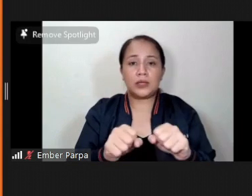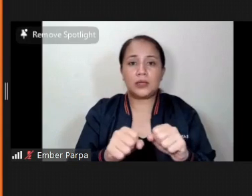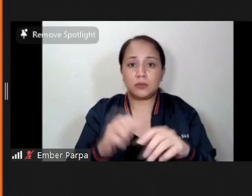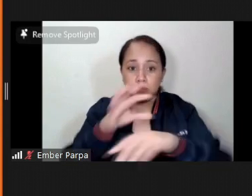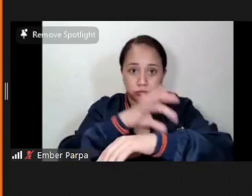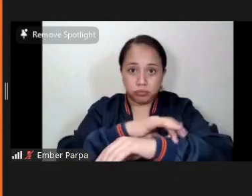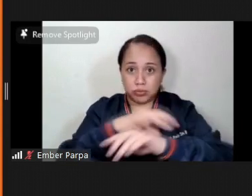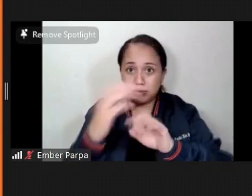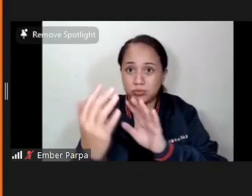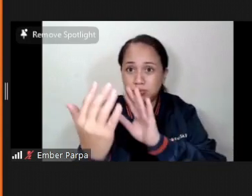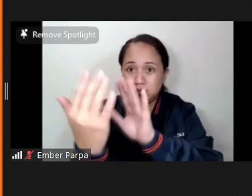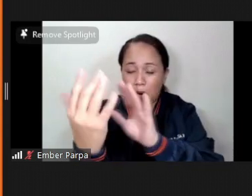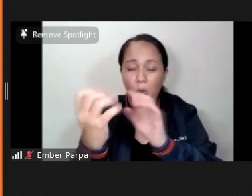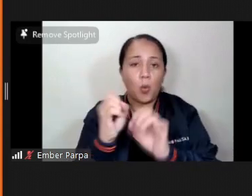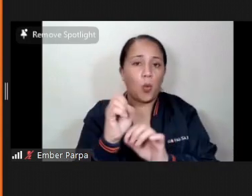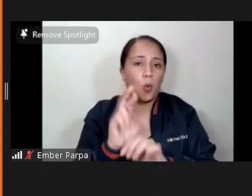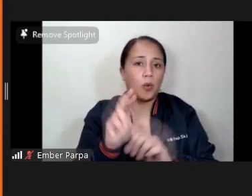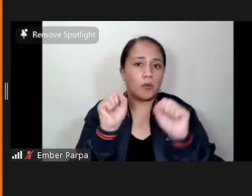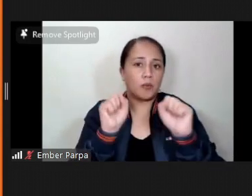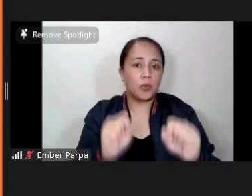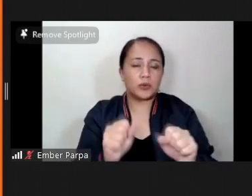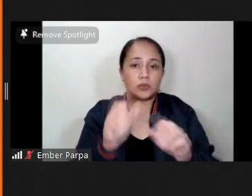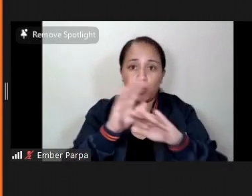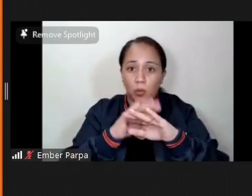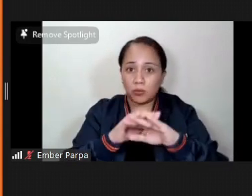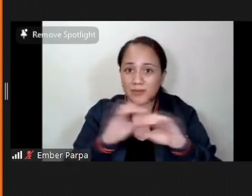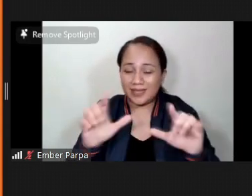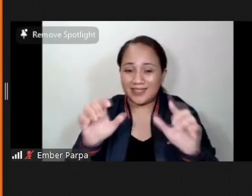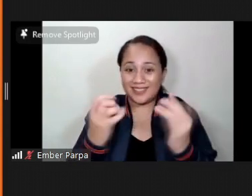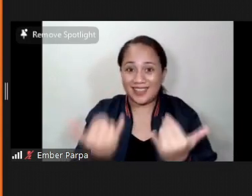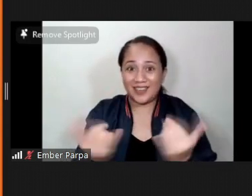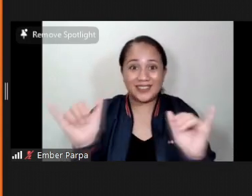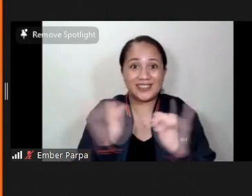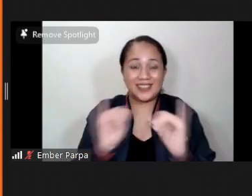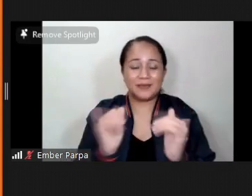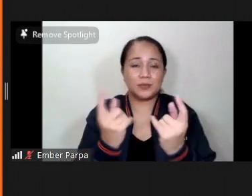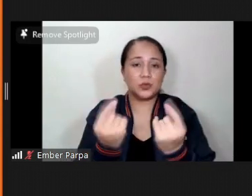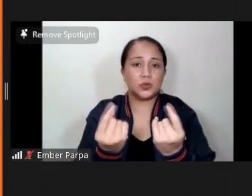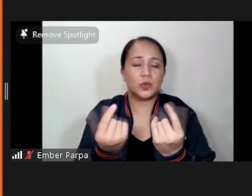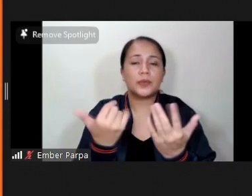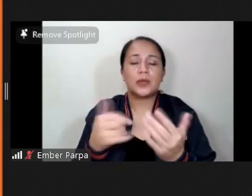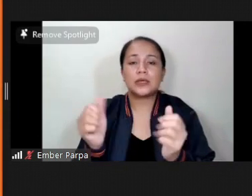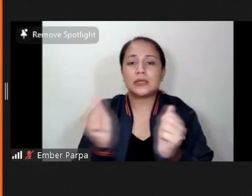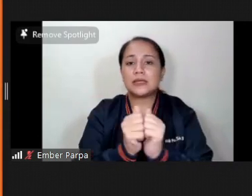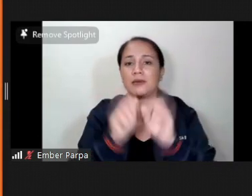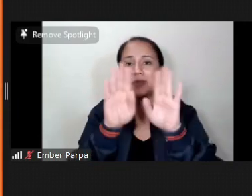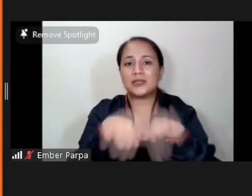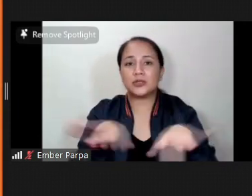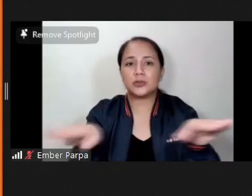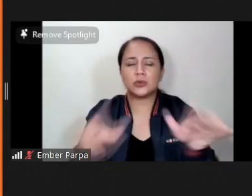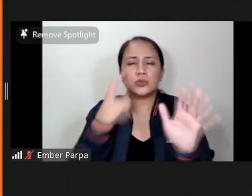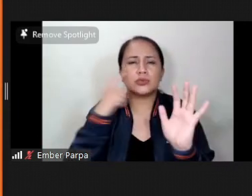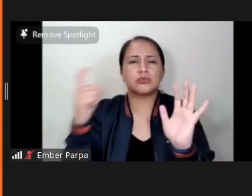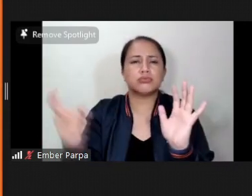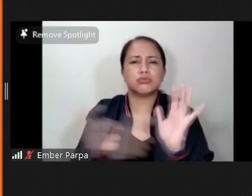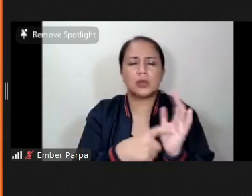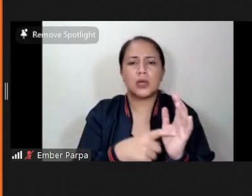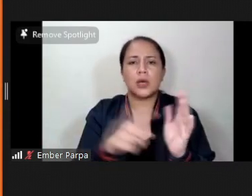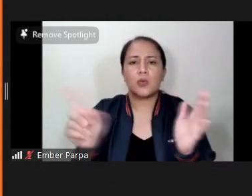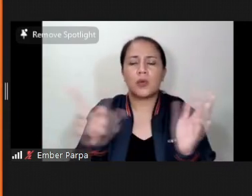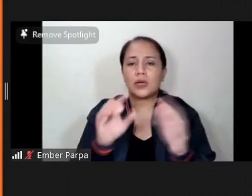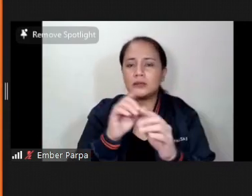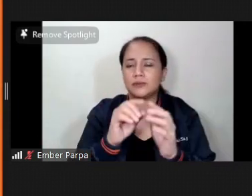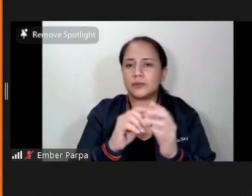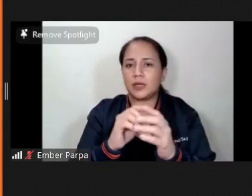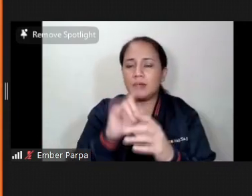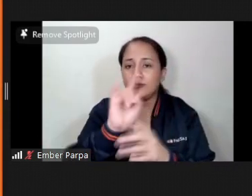face-to-face or pwede pong virtual workshops katulad po ng sa ating ginagawa ngayon. Kasama po ang children to identify key advocacy